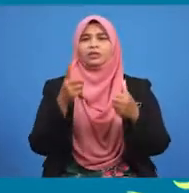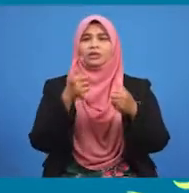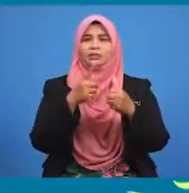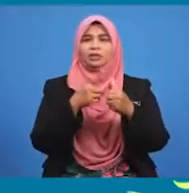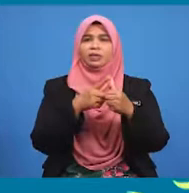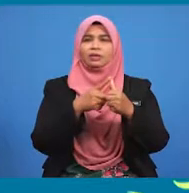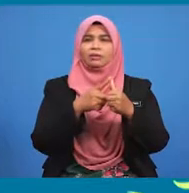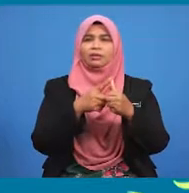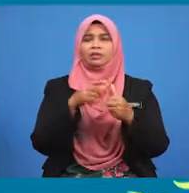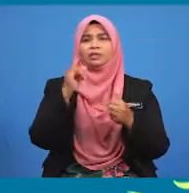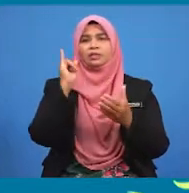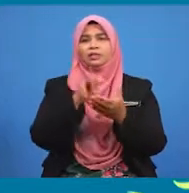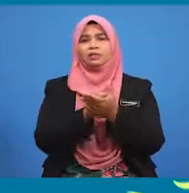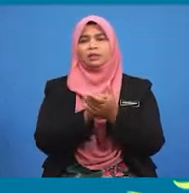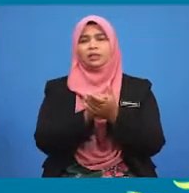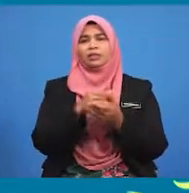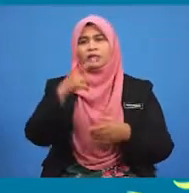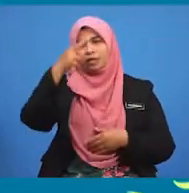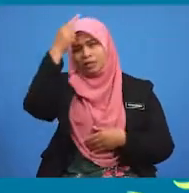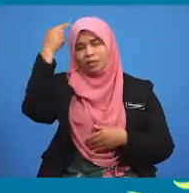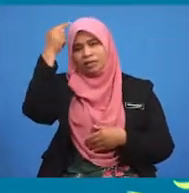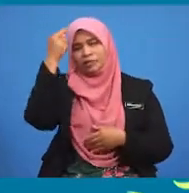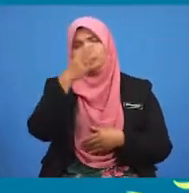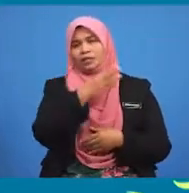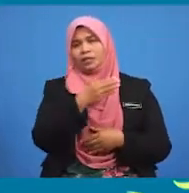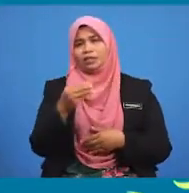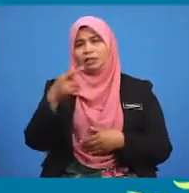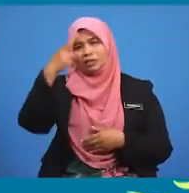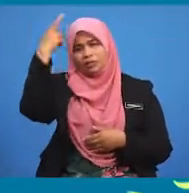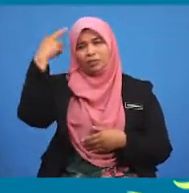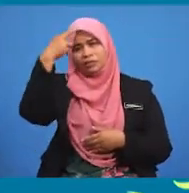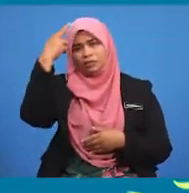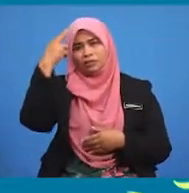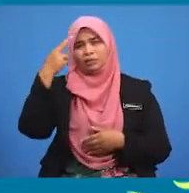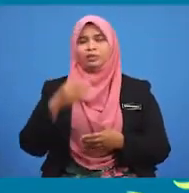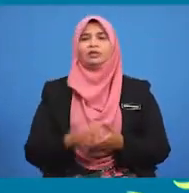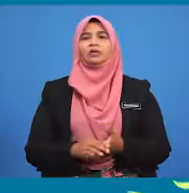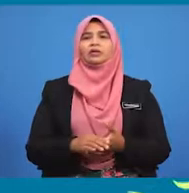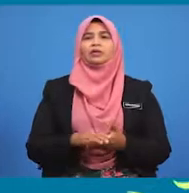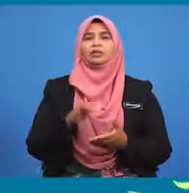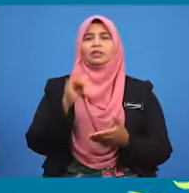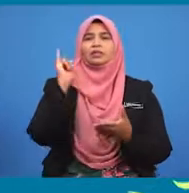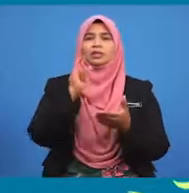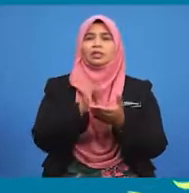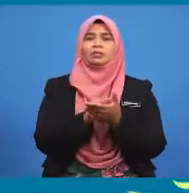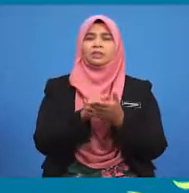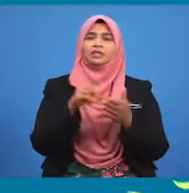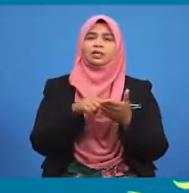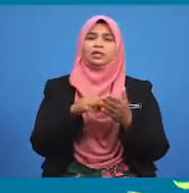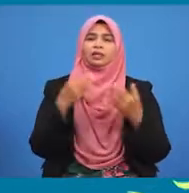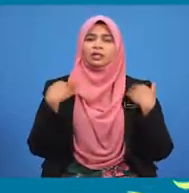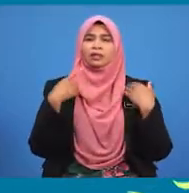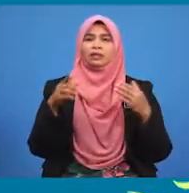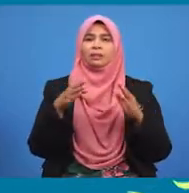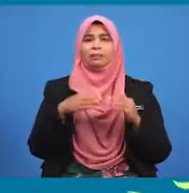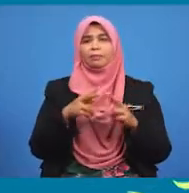para Nabi dan Rasul. Iman para Nabi dan Rasul adalah iman yang paling tinggi dan sempurna